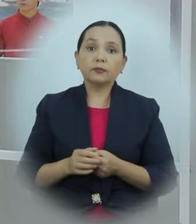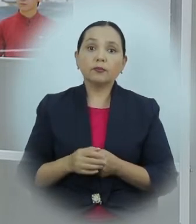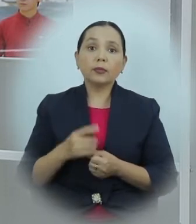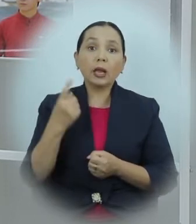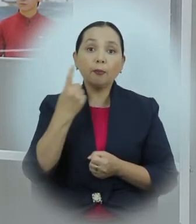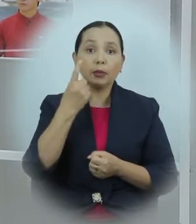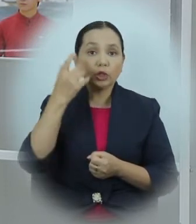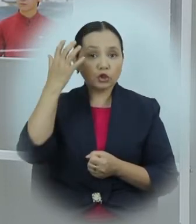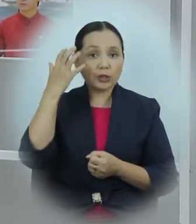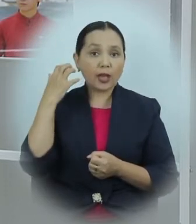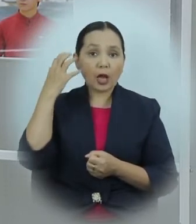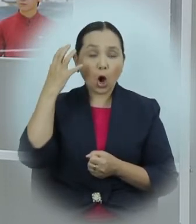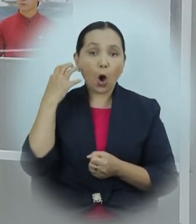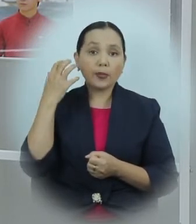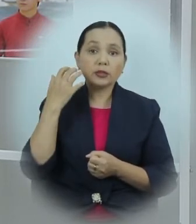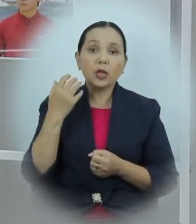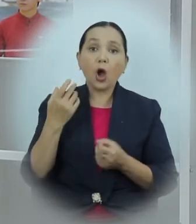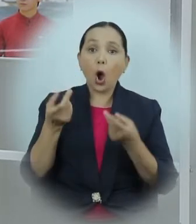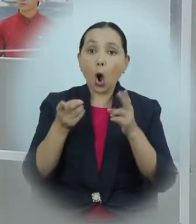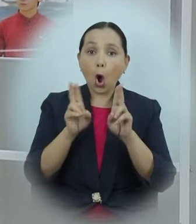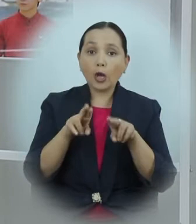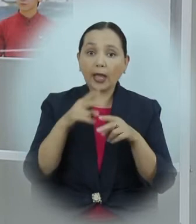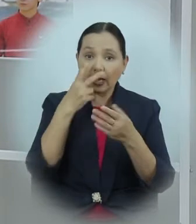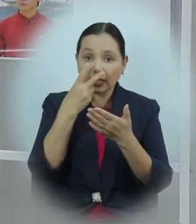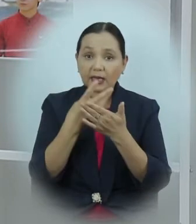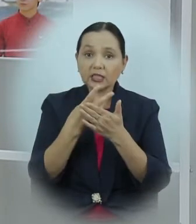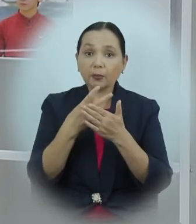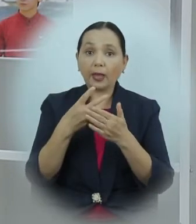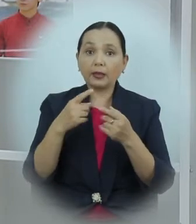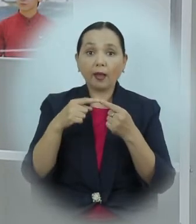birinchi taroqimiz. Taroqimiz qolgan taroqlarga nisbatan